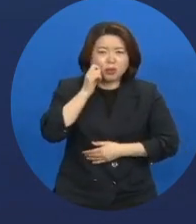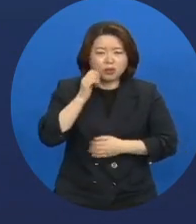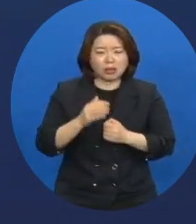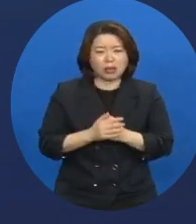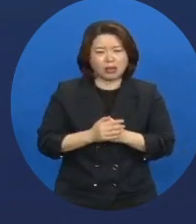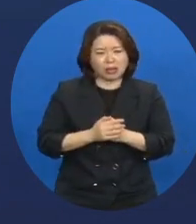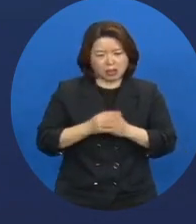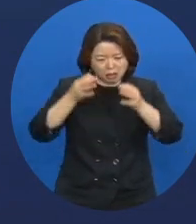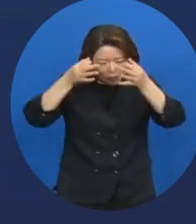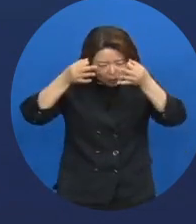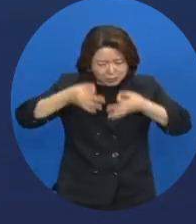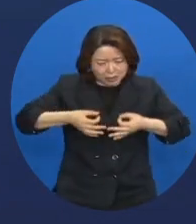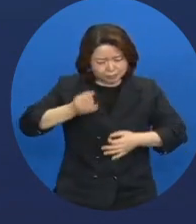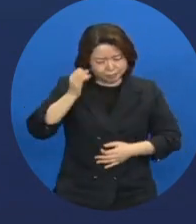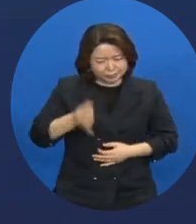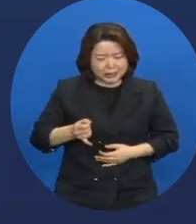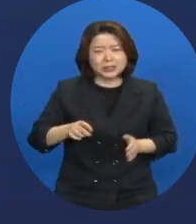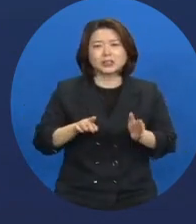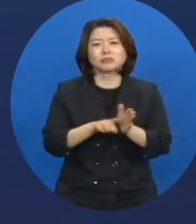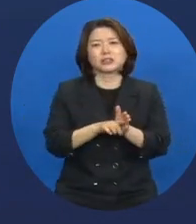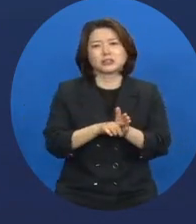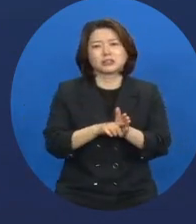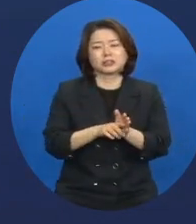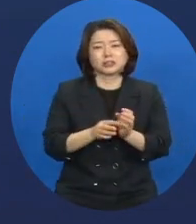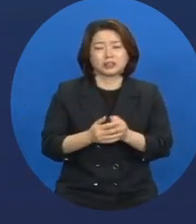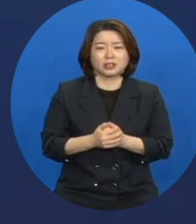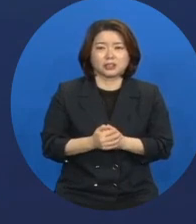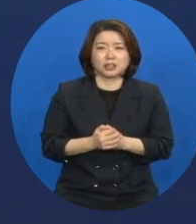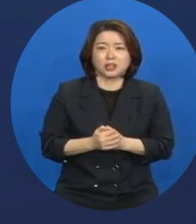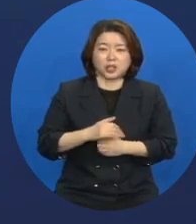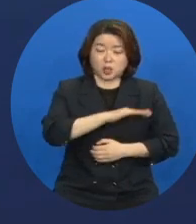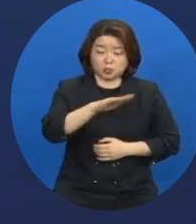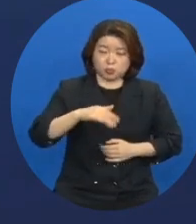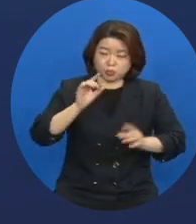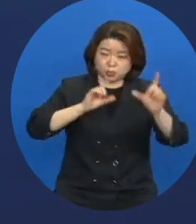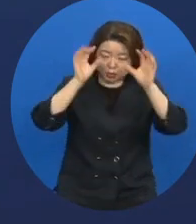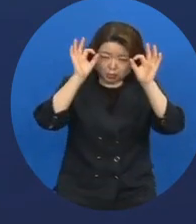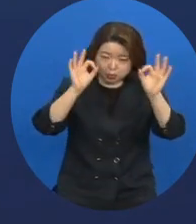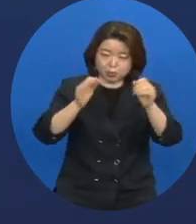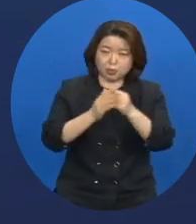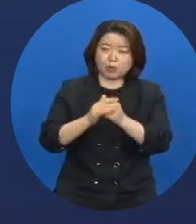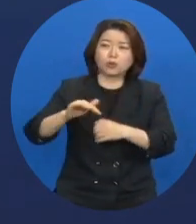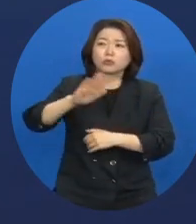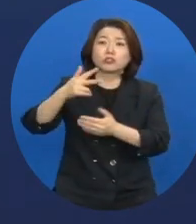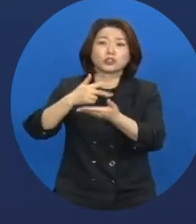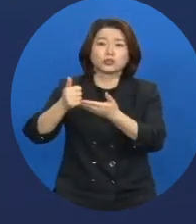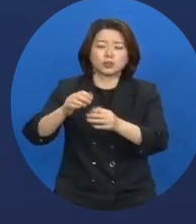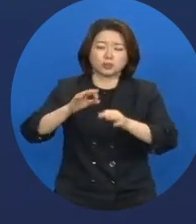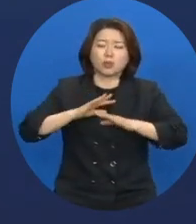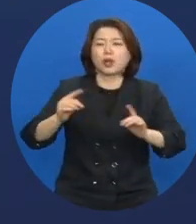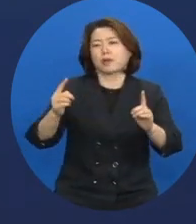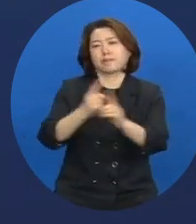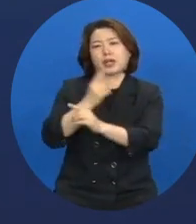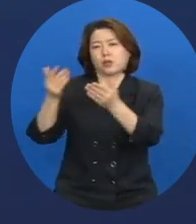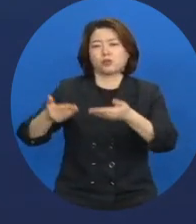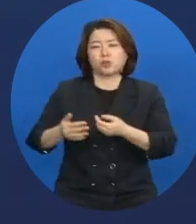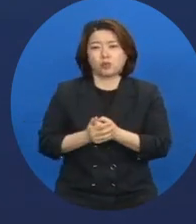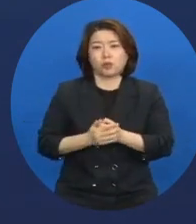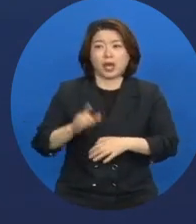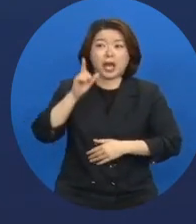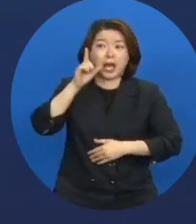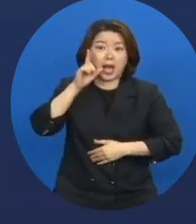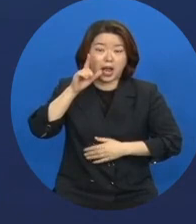형편없는 믿음을 가진 우리를 우리 주님이 놀라우게 바꾸신다. 갈렙 같은